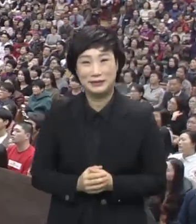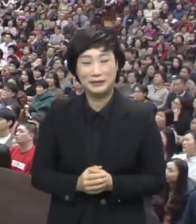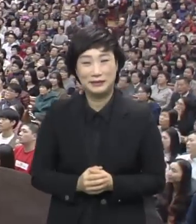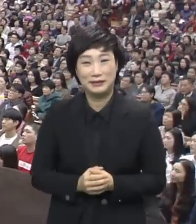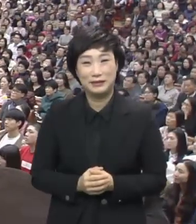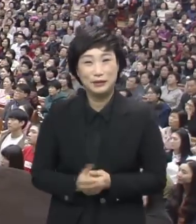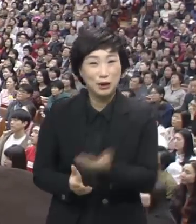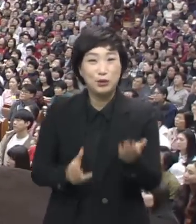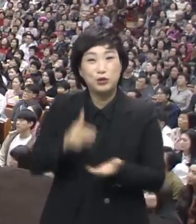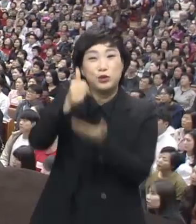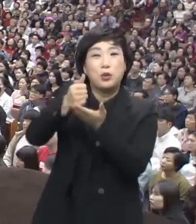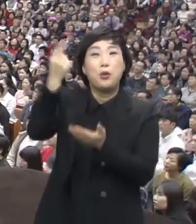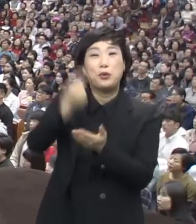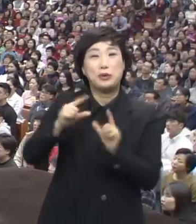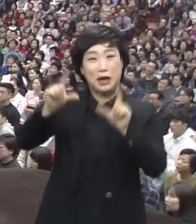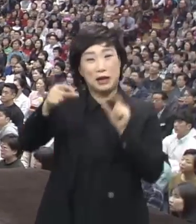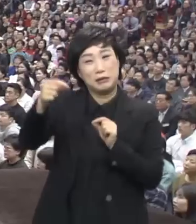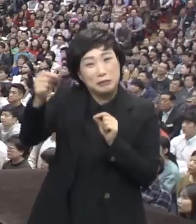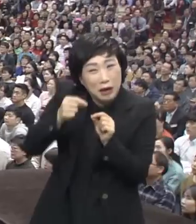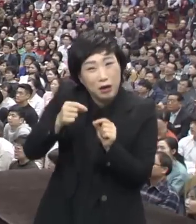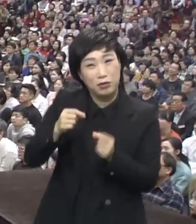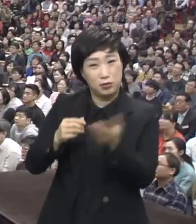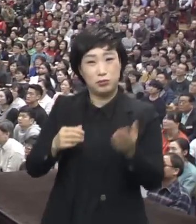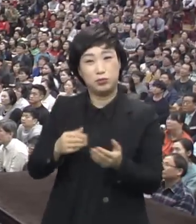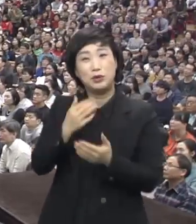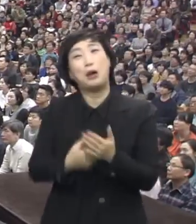이제 주님 오실 날이 얼마나 남은 것 같아.